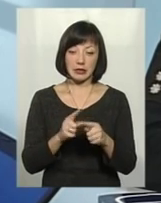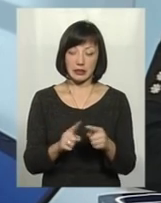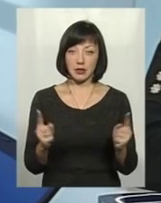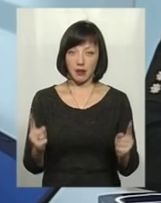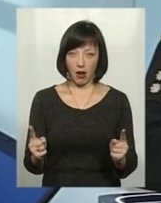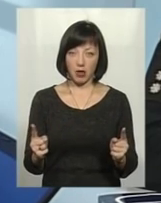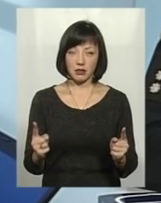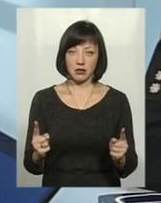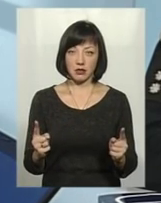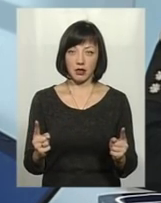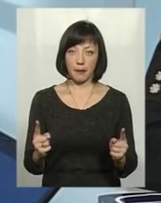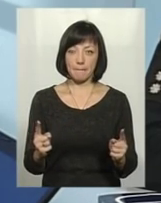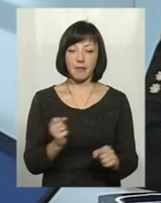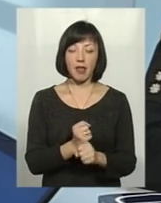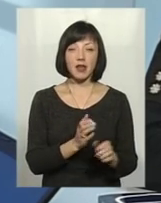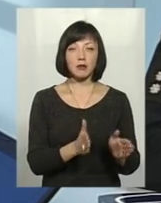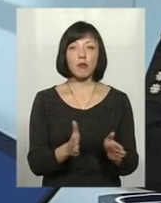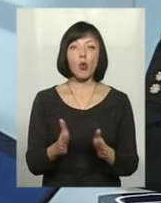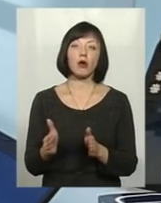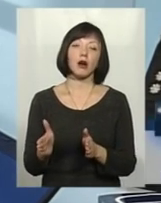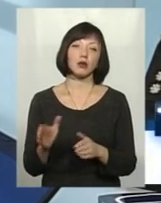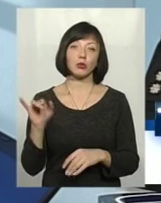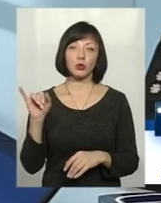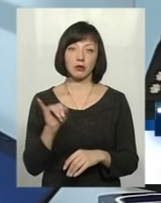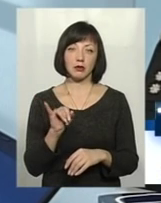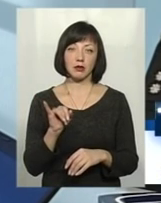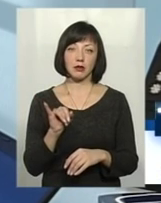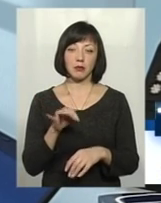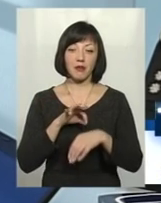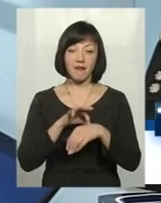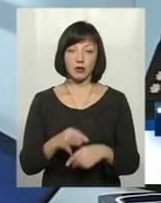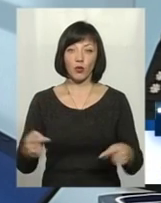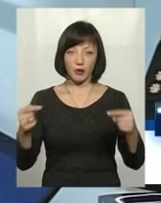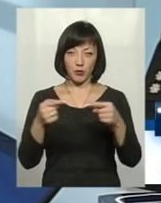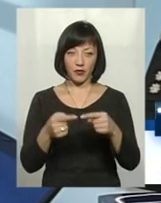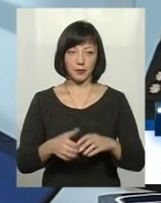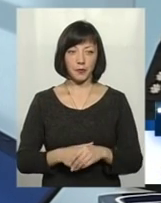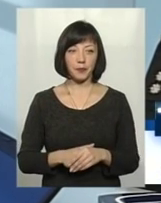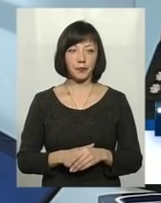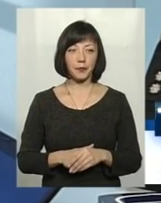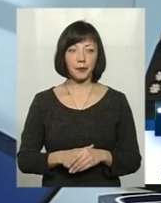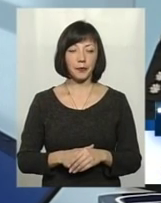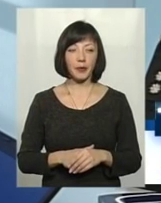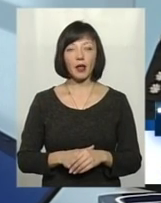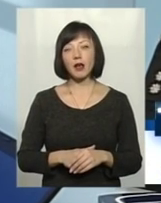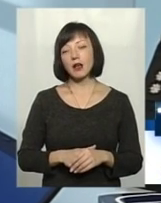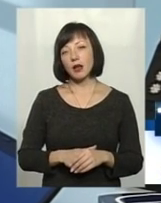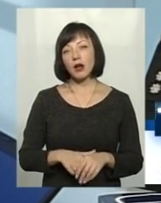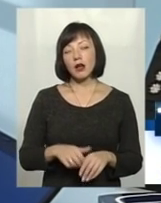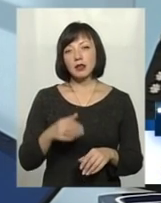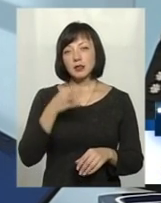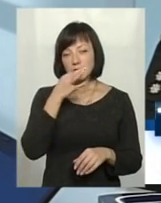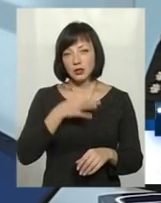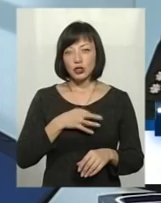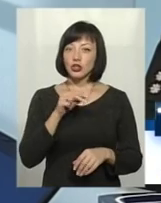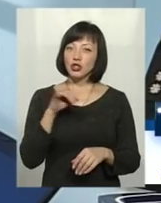ділянці навести порядок і привести до Олеже Анатолійовичу, можливо, Іван Іванович додасть,